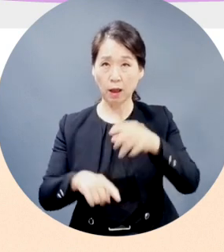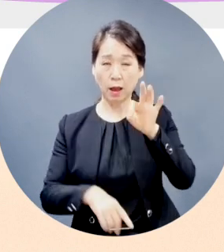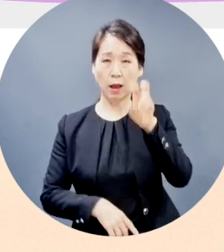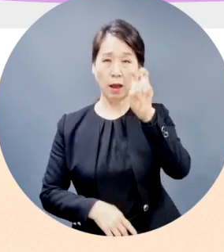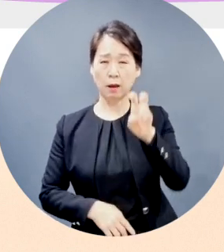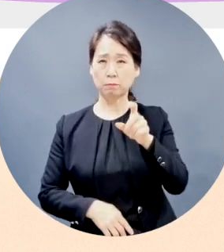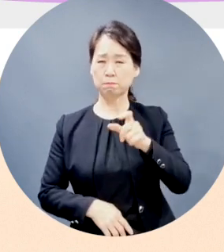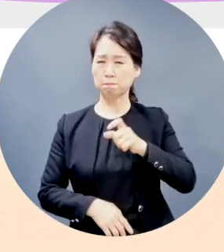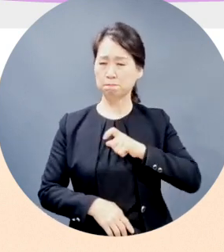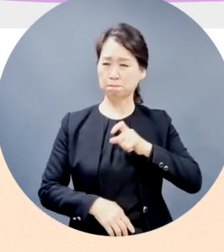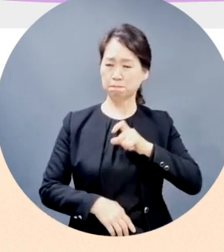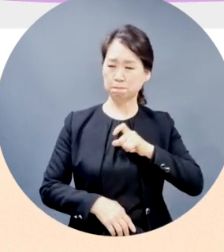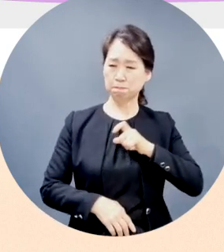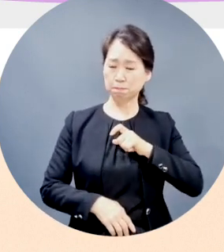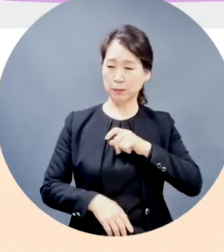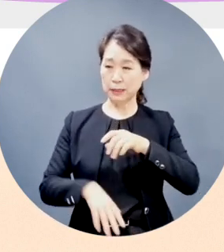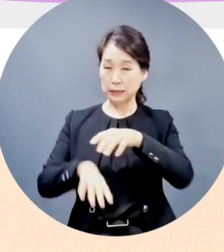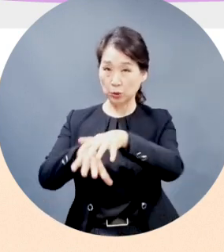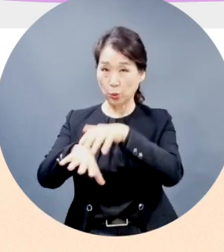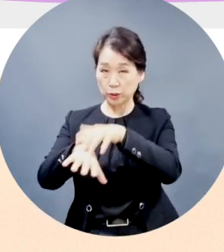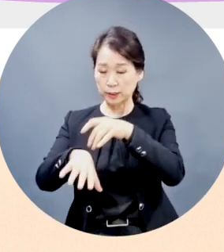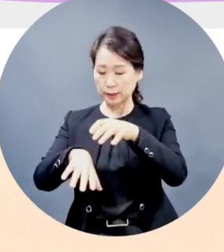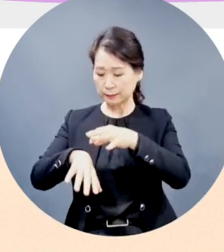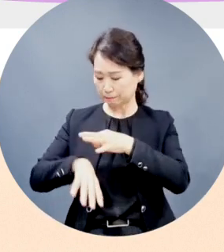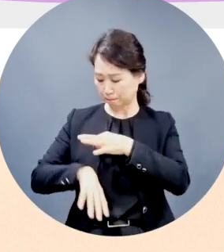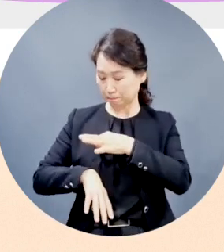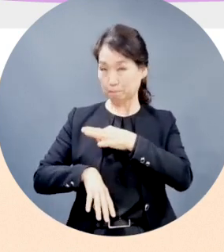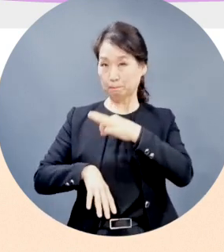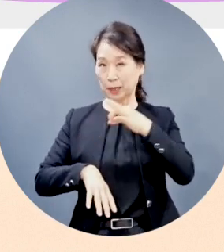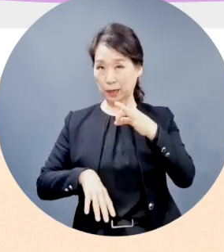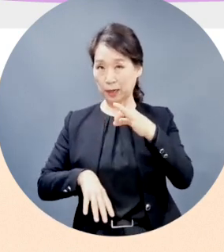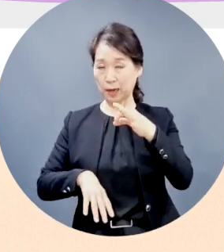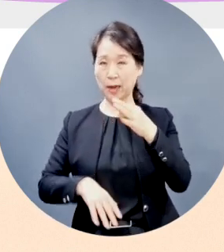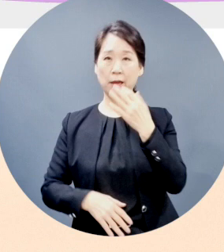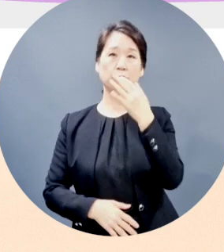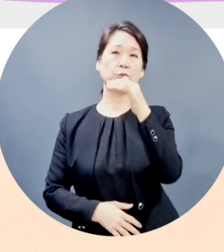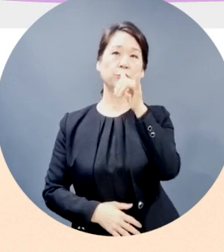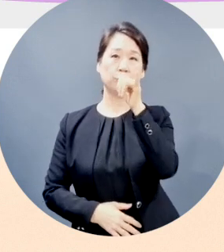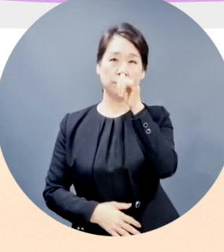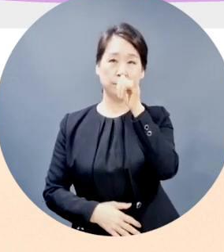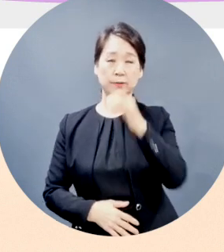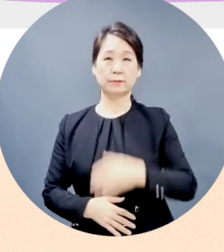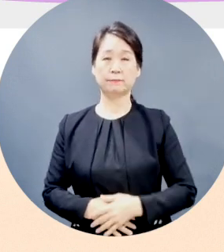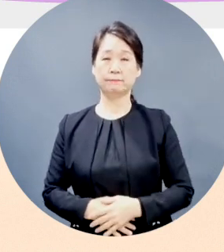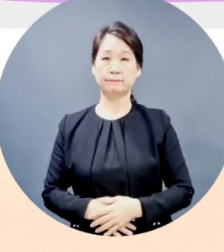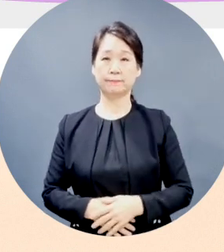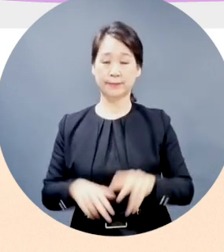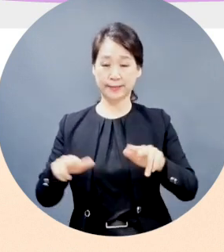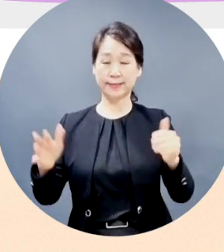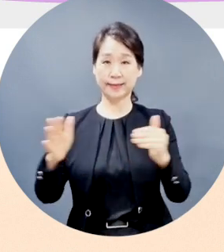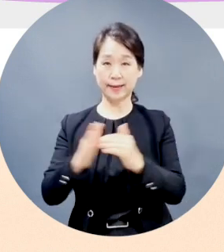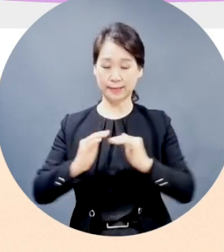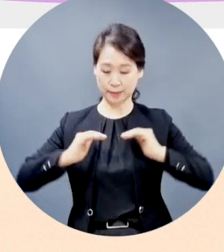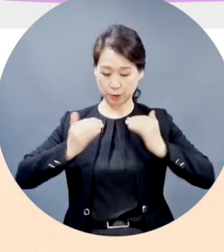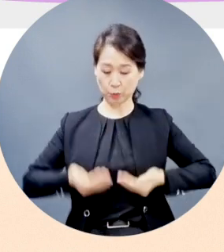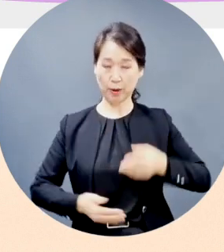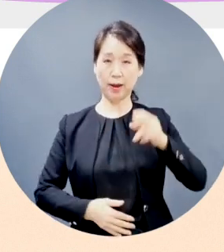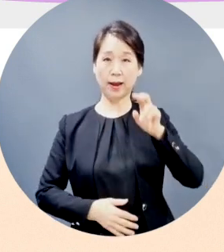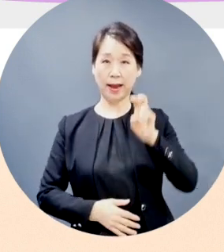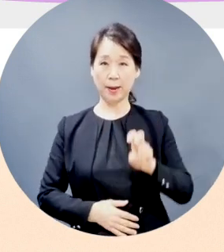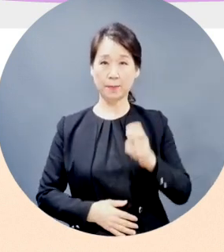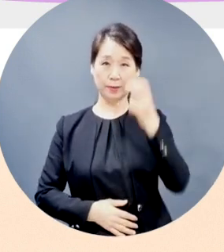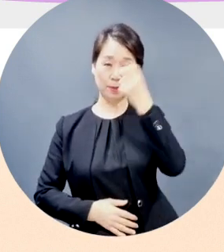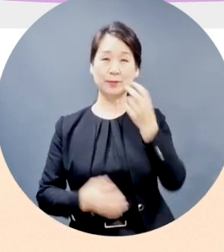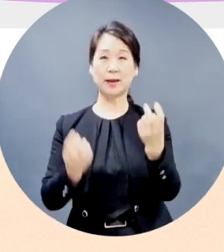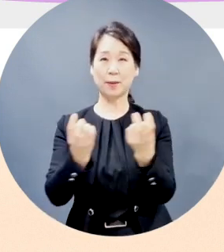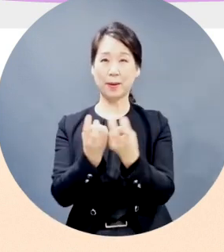의심되는 조직이 있으면 초음파를 이용해서 조직 검사를 진행할 수도 있습니다. 여기까지 유방암의 진단 방법에